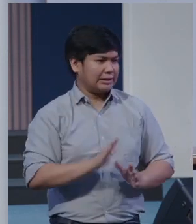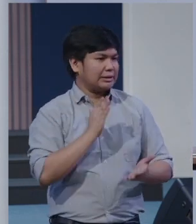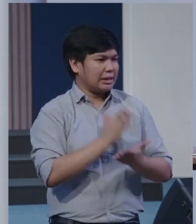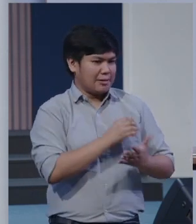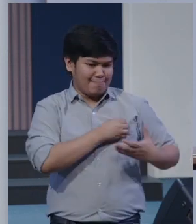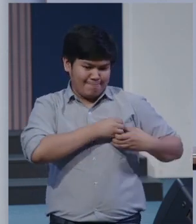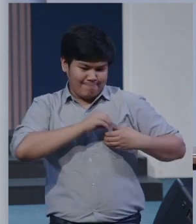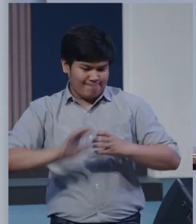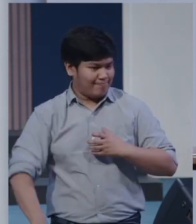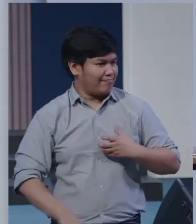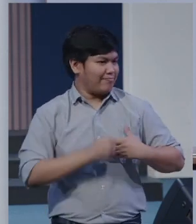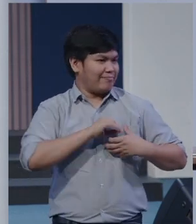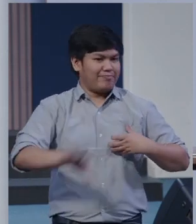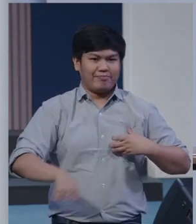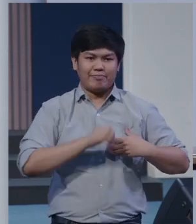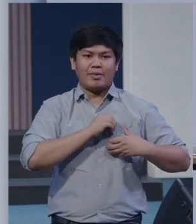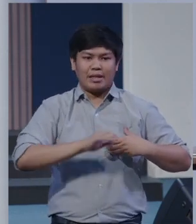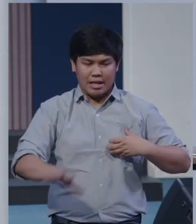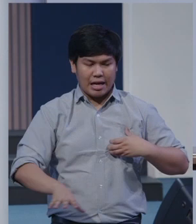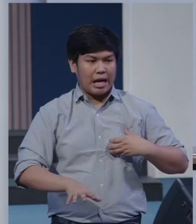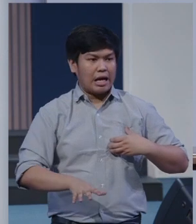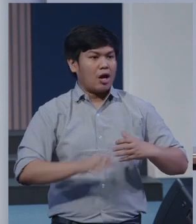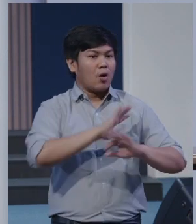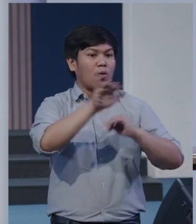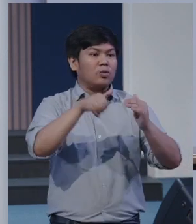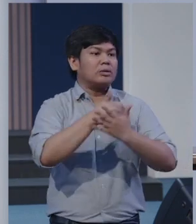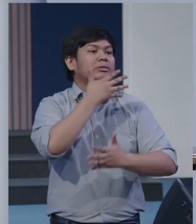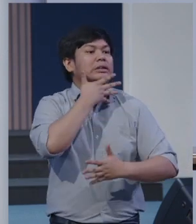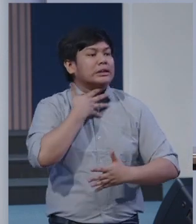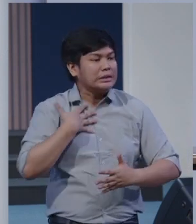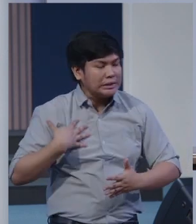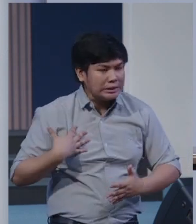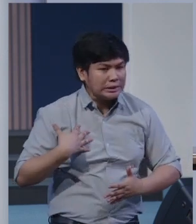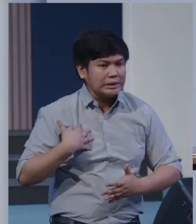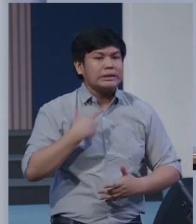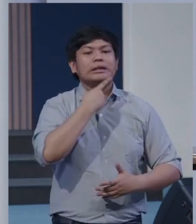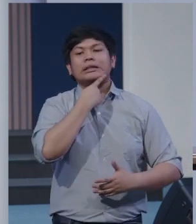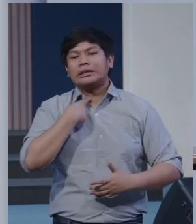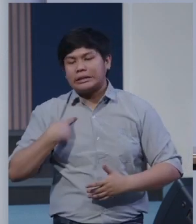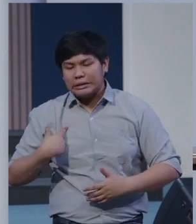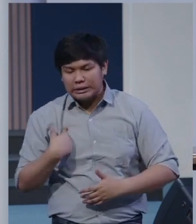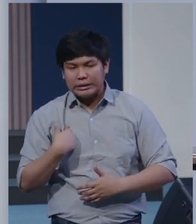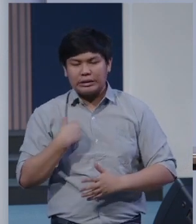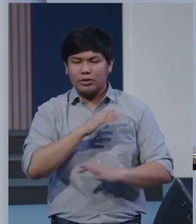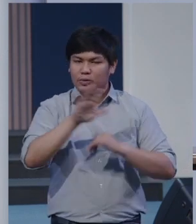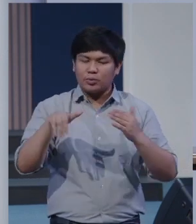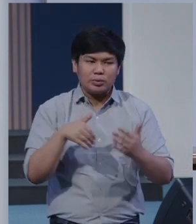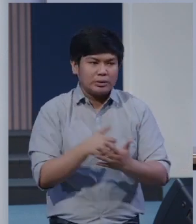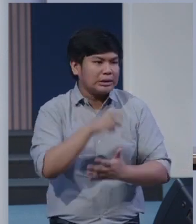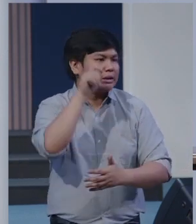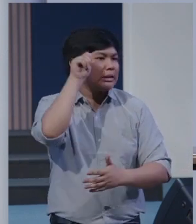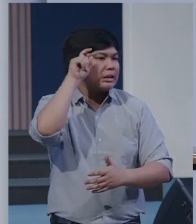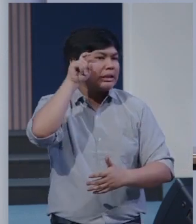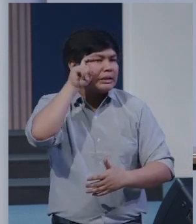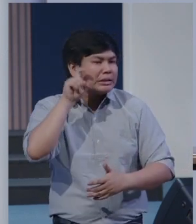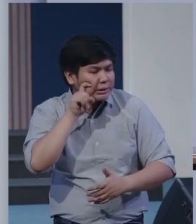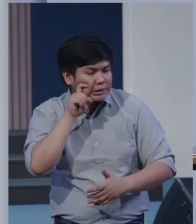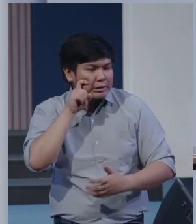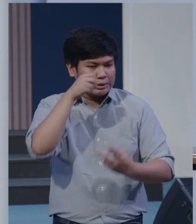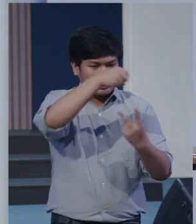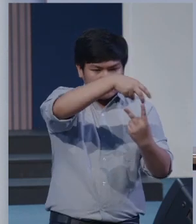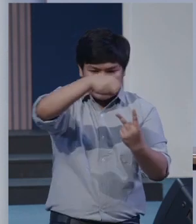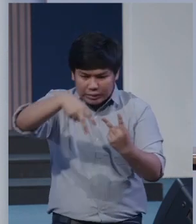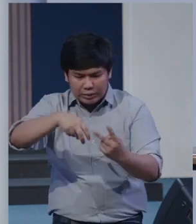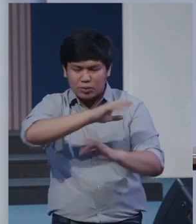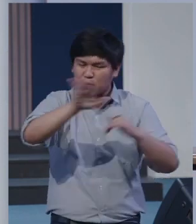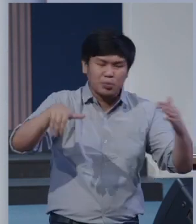impurity passion Evil desire and covetousness which is idolatry put to